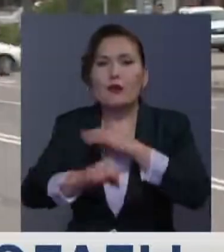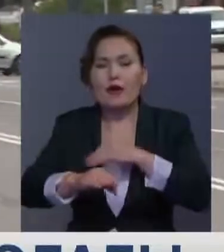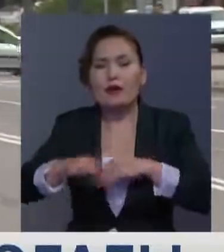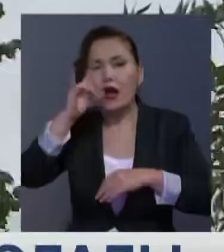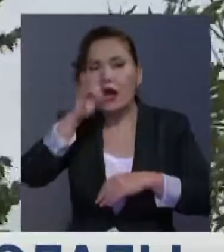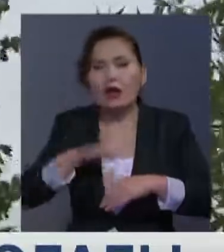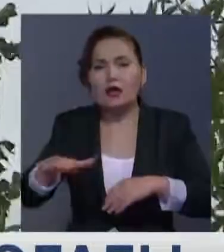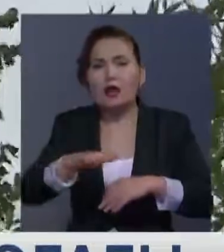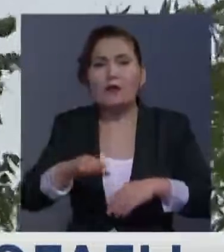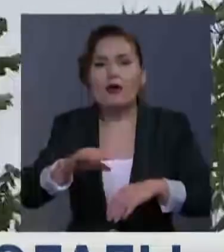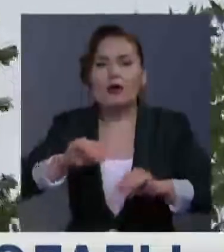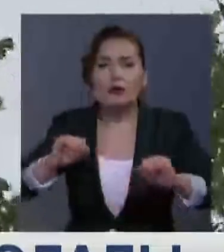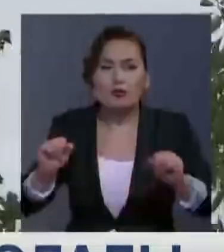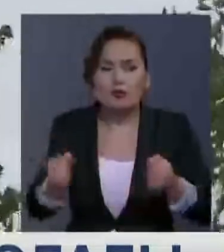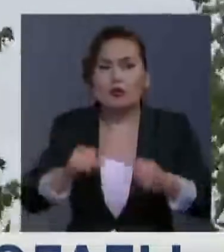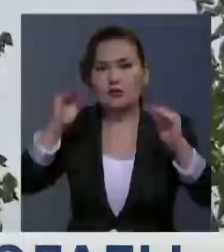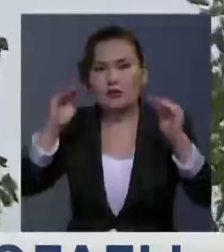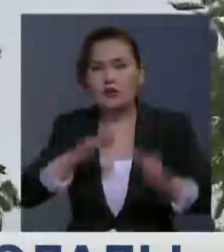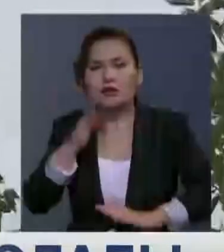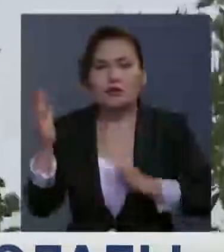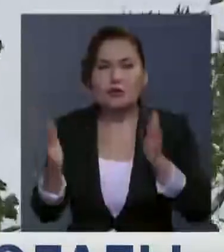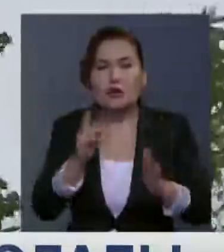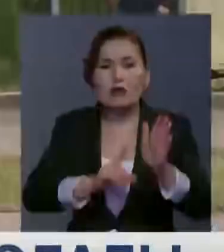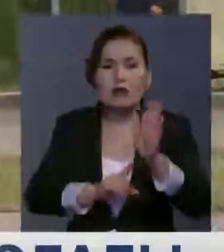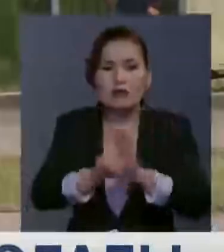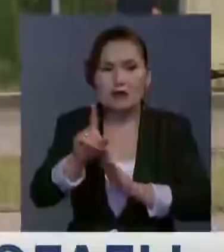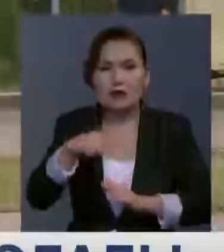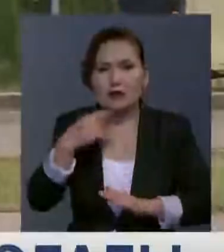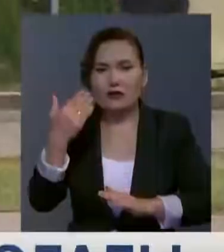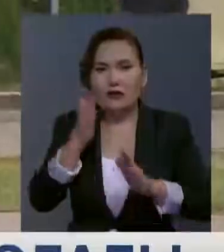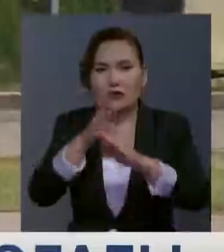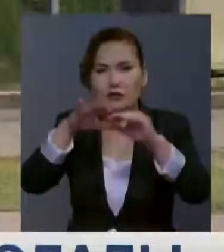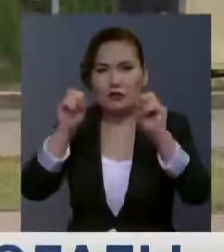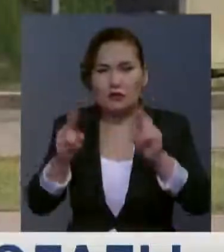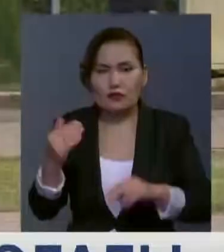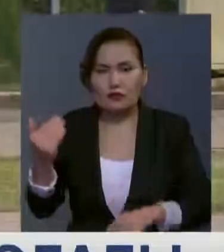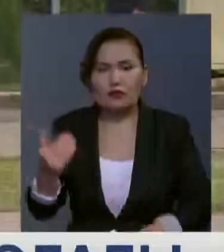температурасы төмендеп, кей аймақта күшті жел соғады дейді синоптиктер.